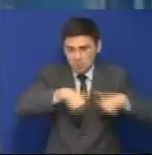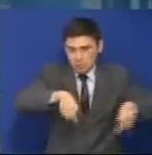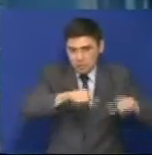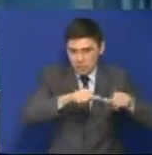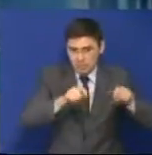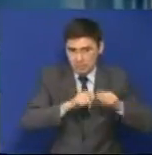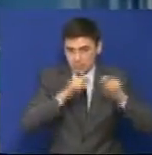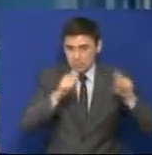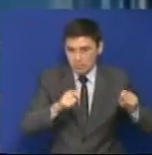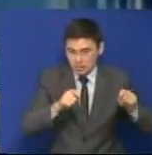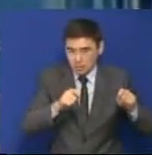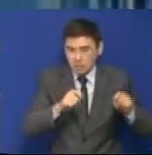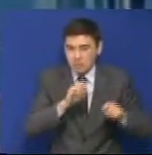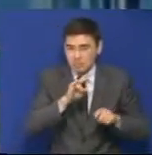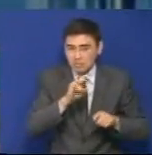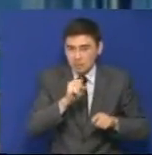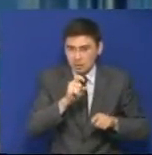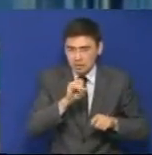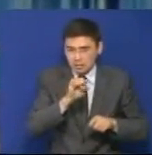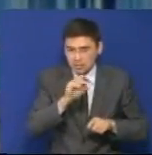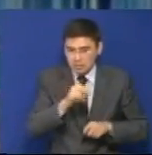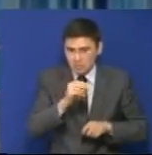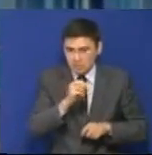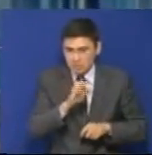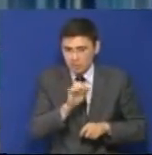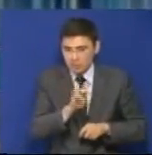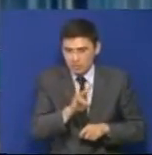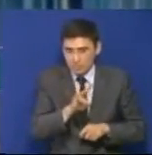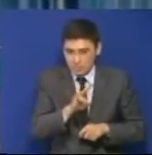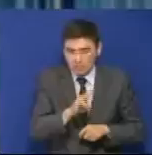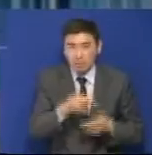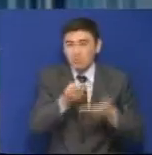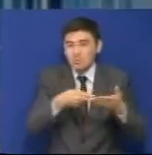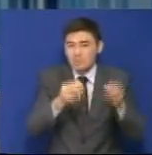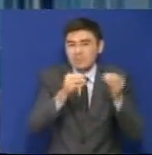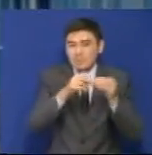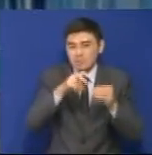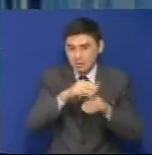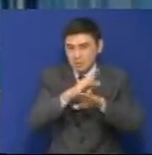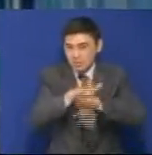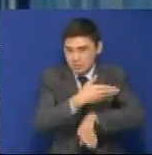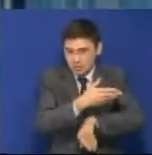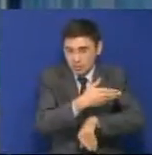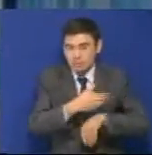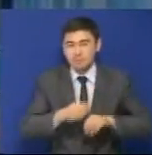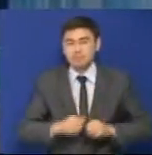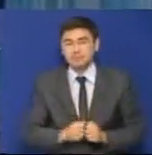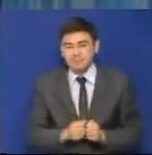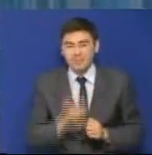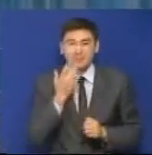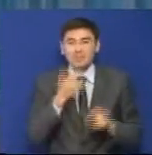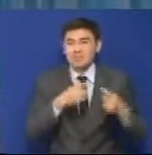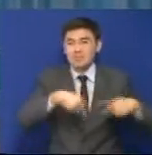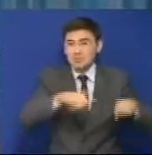құру туралы Нахичеван келісіміне қол қойылғанына 10 жыл. Айта кетейік, бауырластық байланысқа бағытталған ұйымды